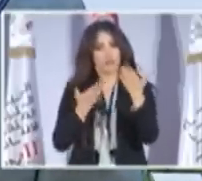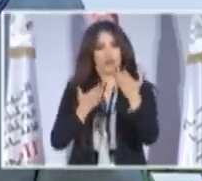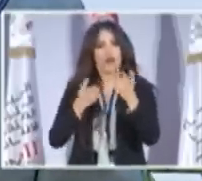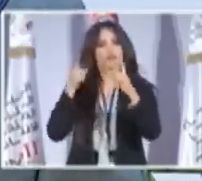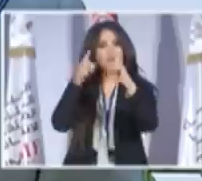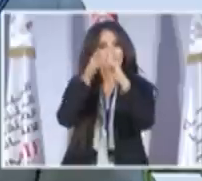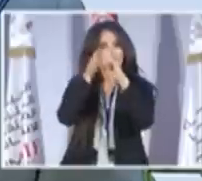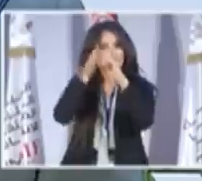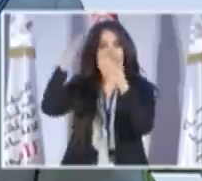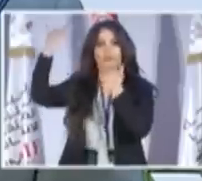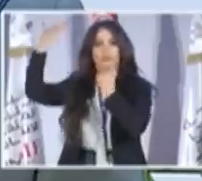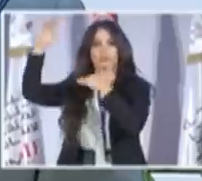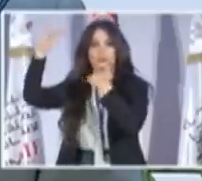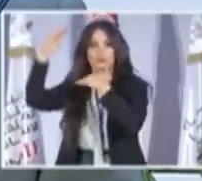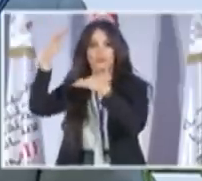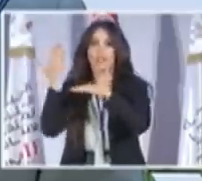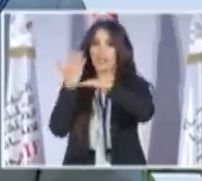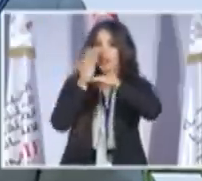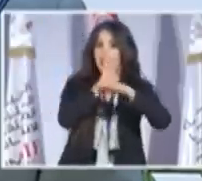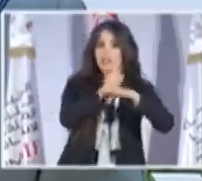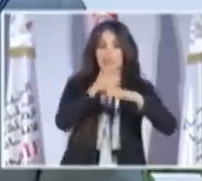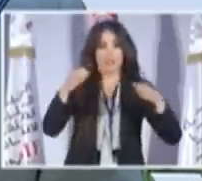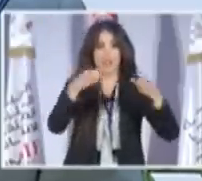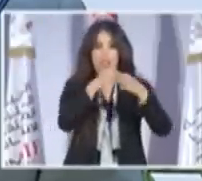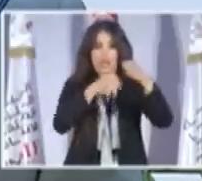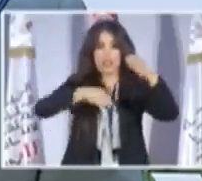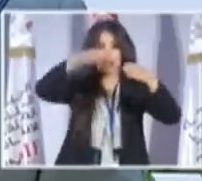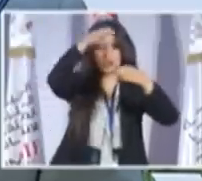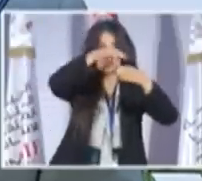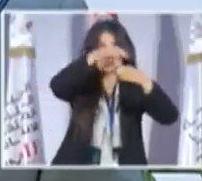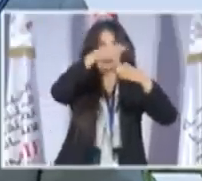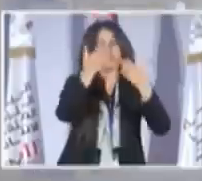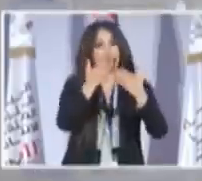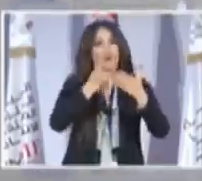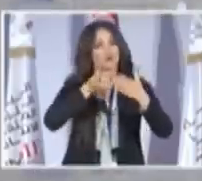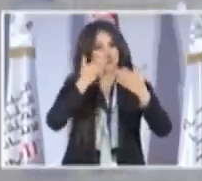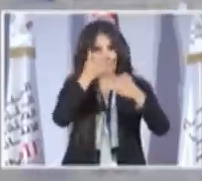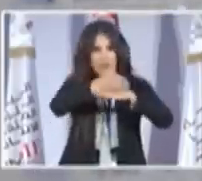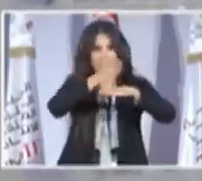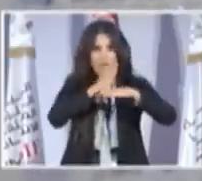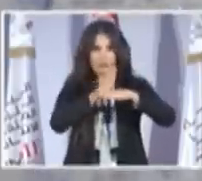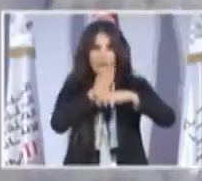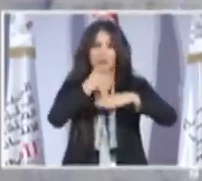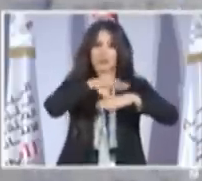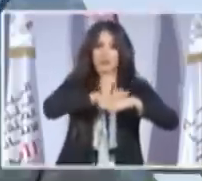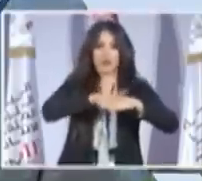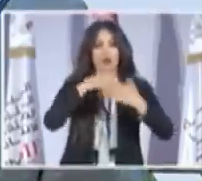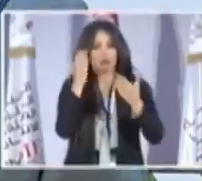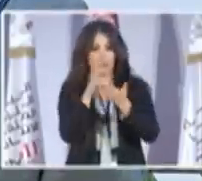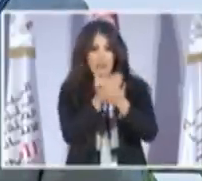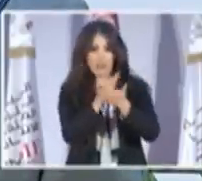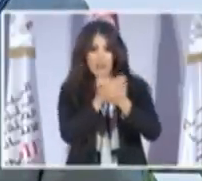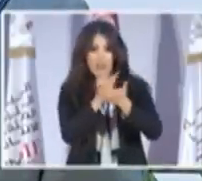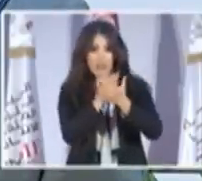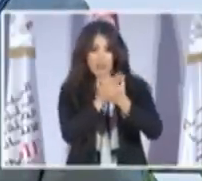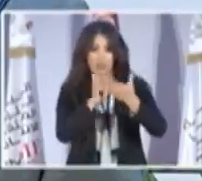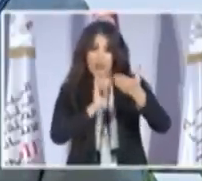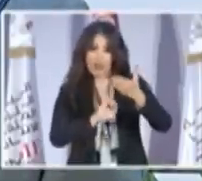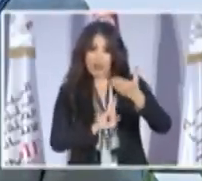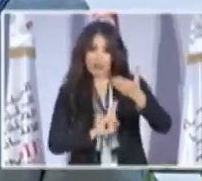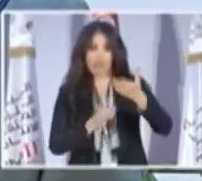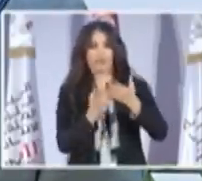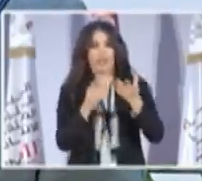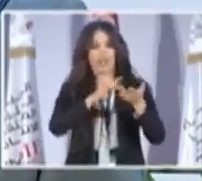وردت الى الهيئه ونحن بصدد استكمال تقريب العمليه